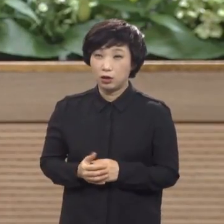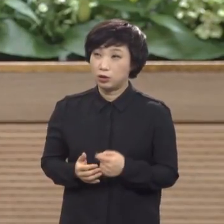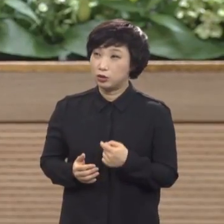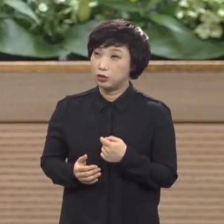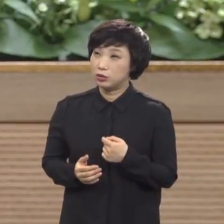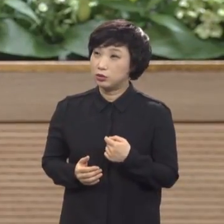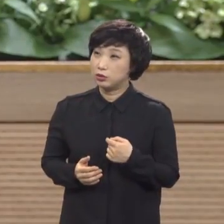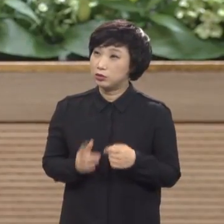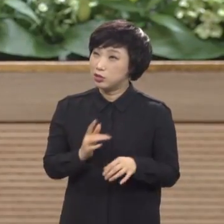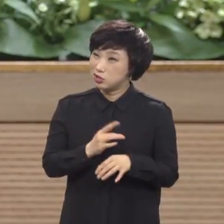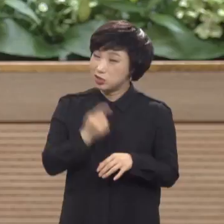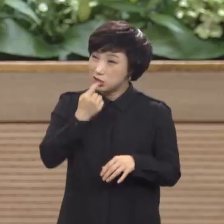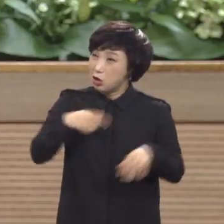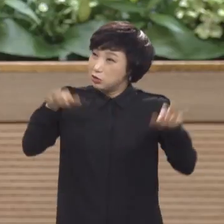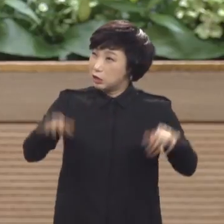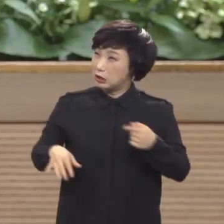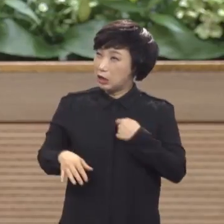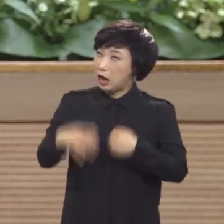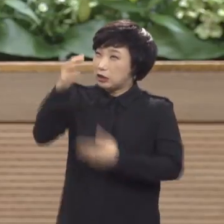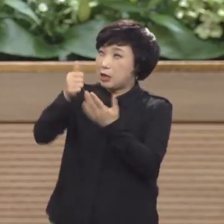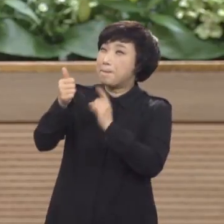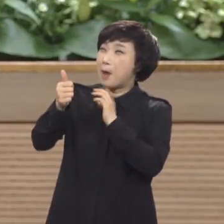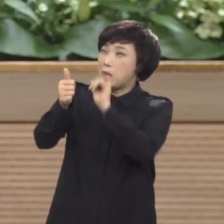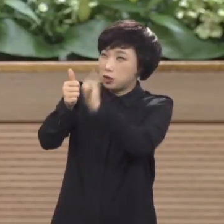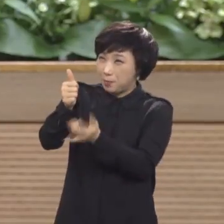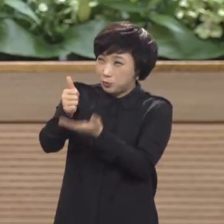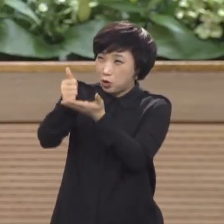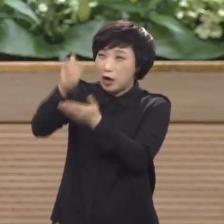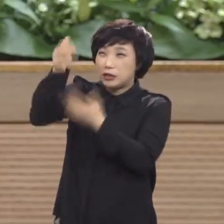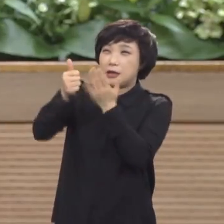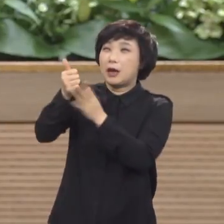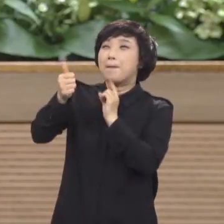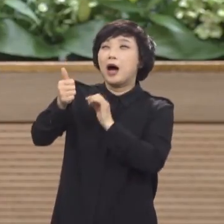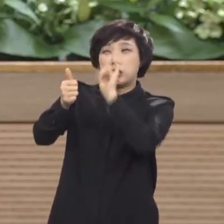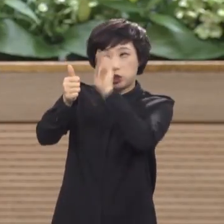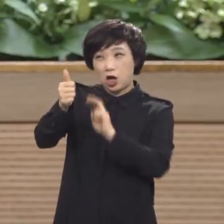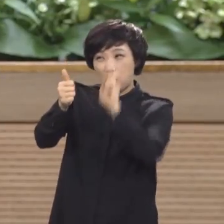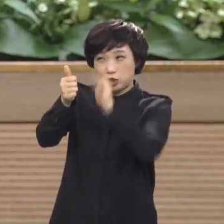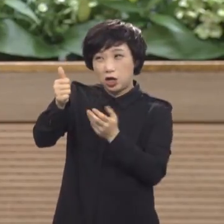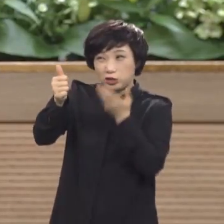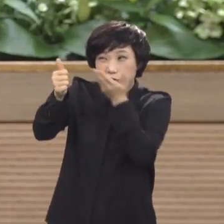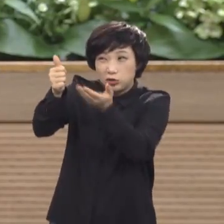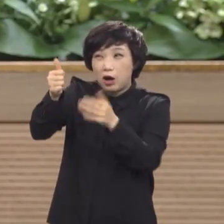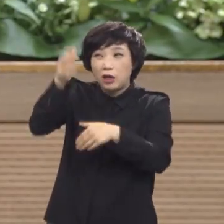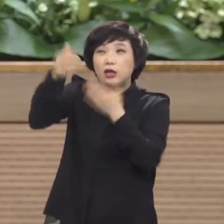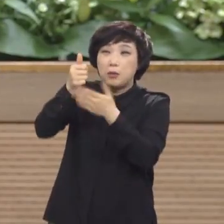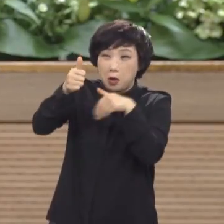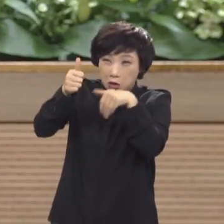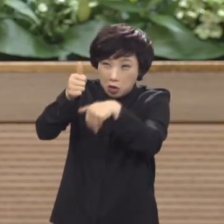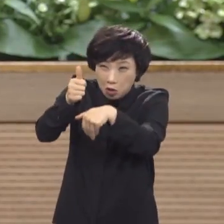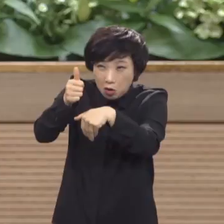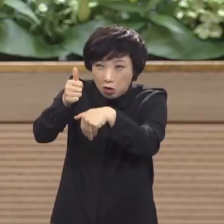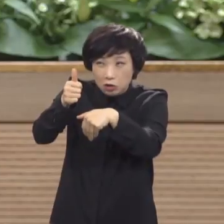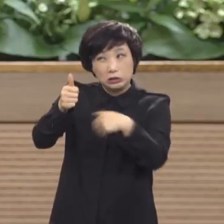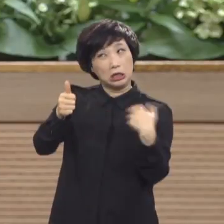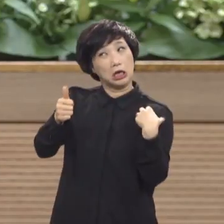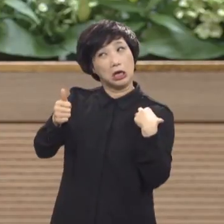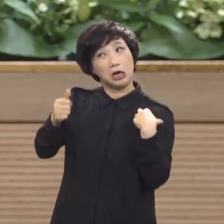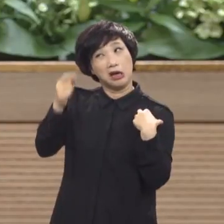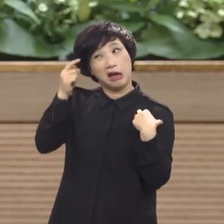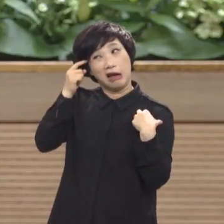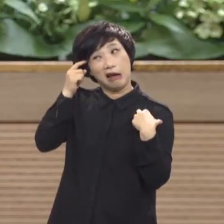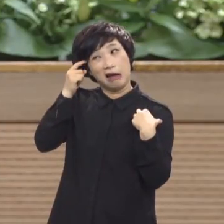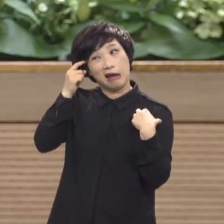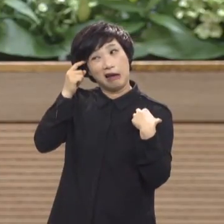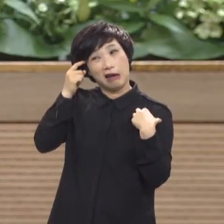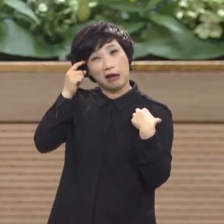내가 하나님만 섬기고 하나님만 찬양하고 하나님의 쫄개로서 이런 짓만 해야